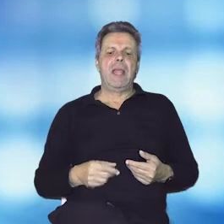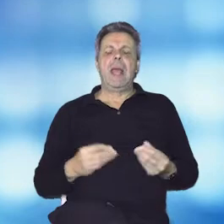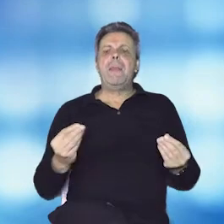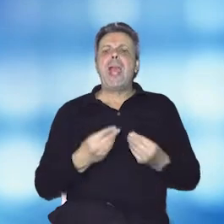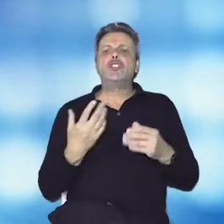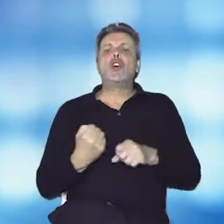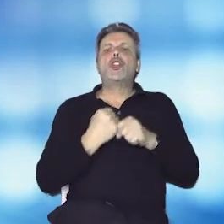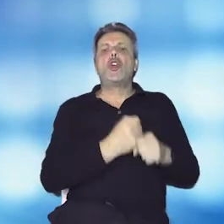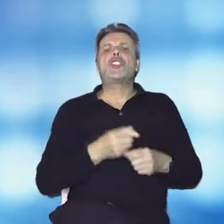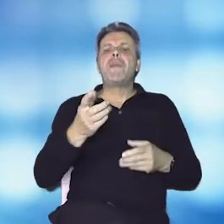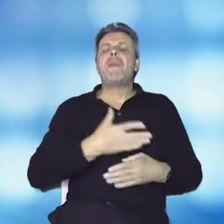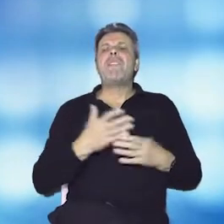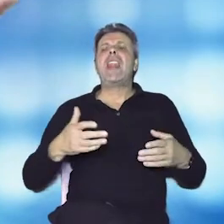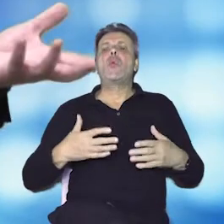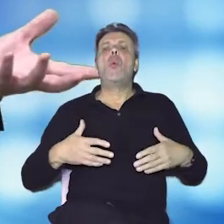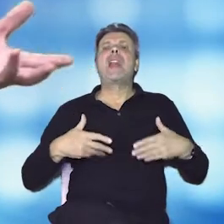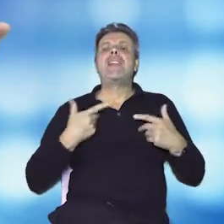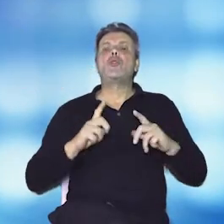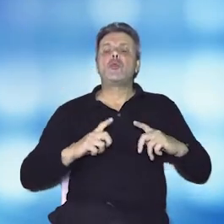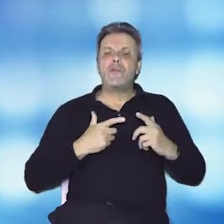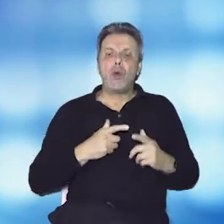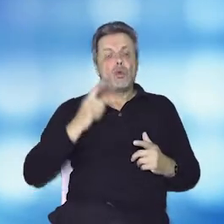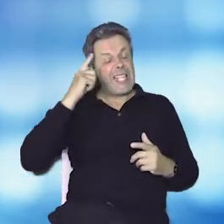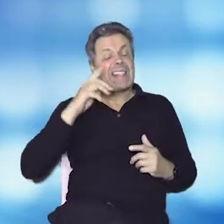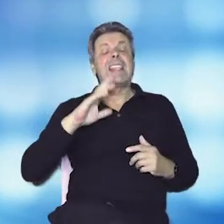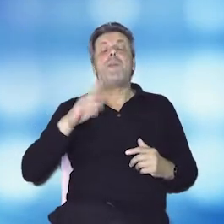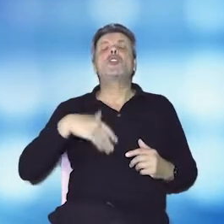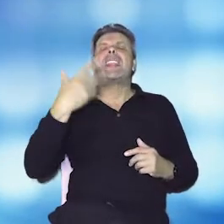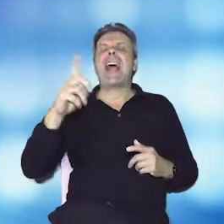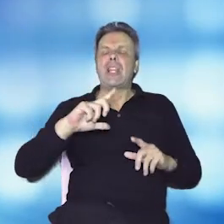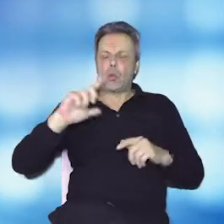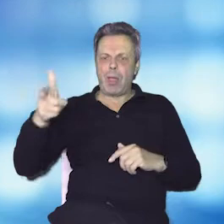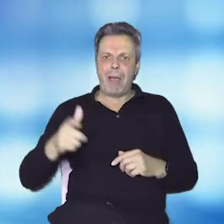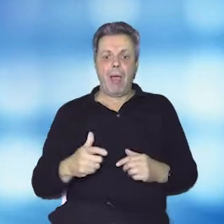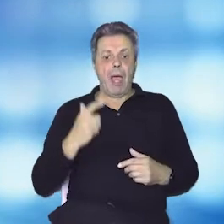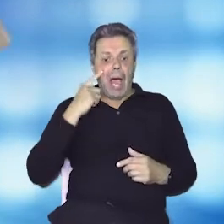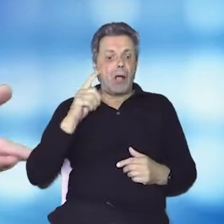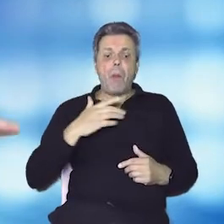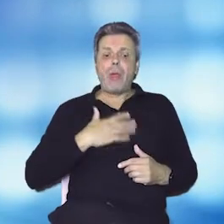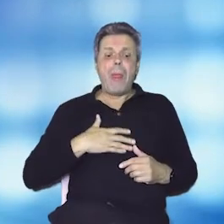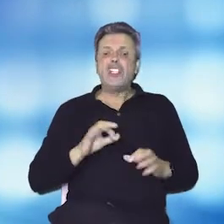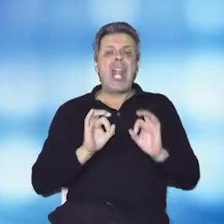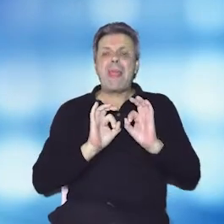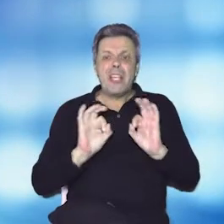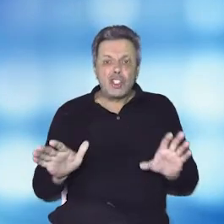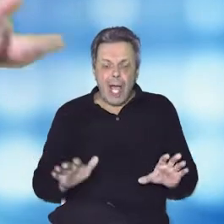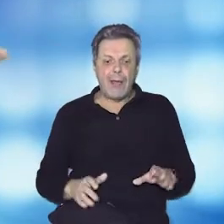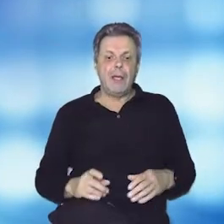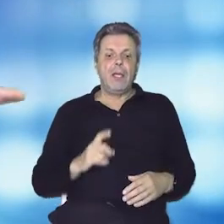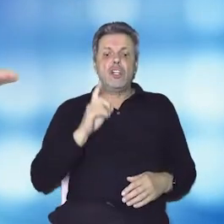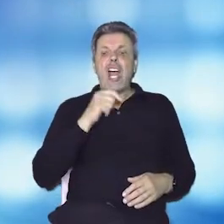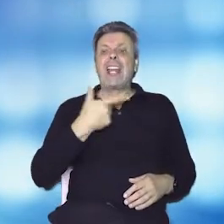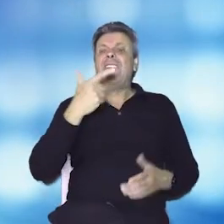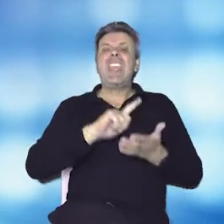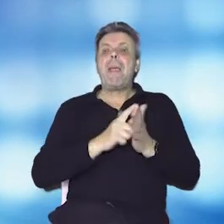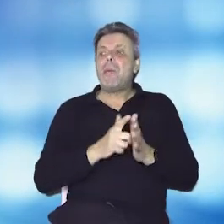Nešto što donosi vama veliku radost u životu i znate da može donijeti drugima, i onda kada vam neko baš ne želi apsolutno ništa, pa čak ni